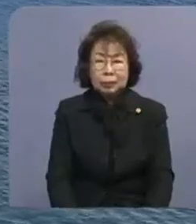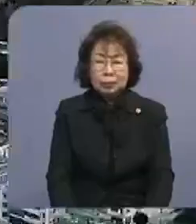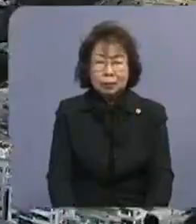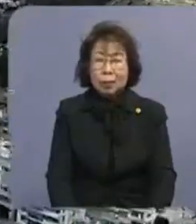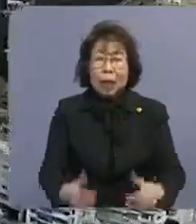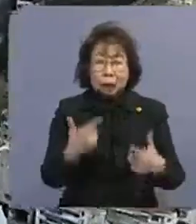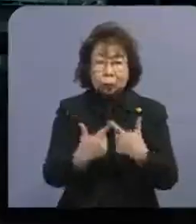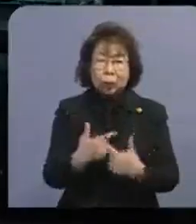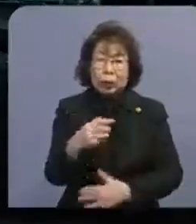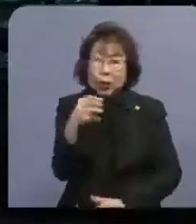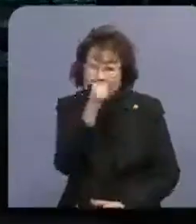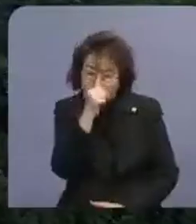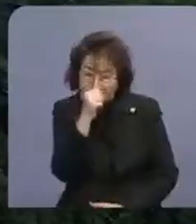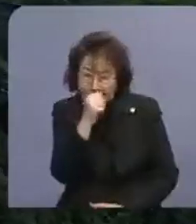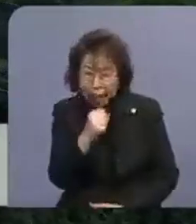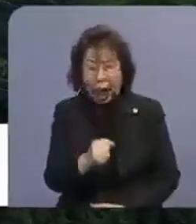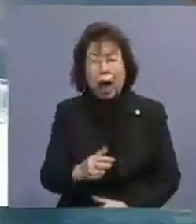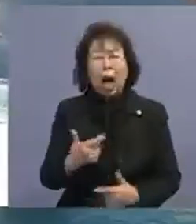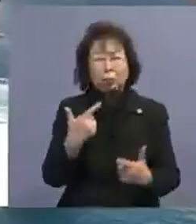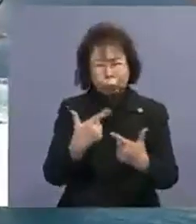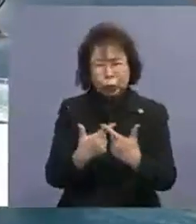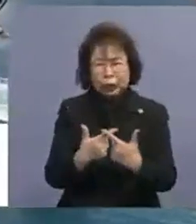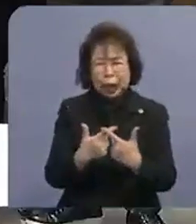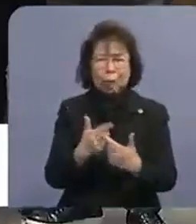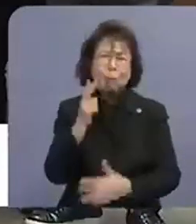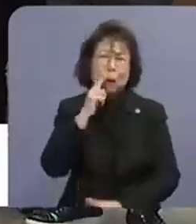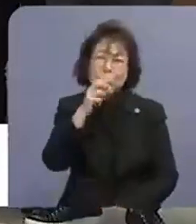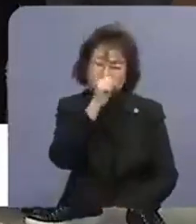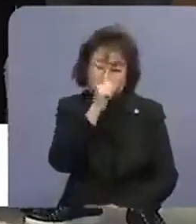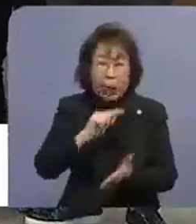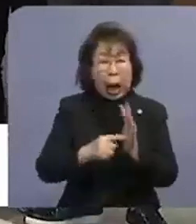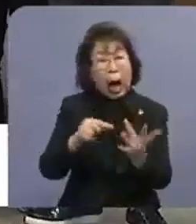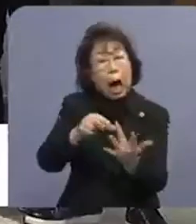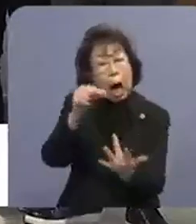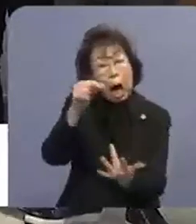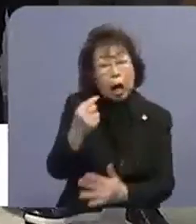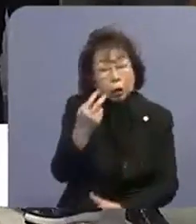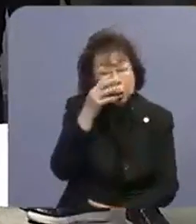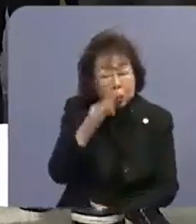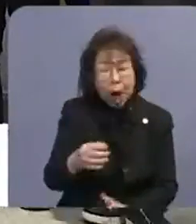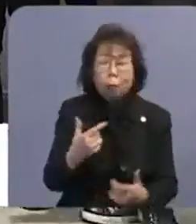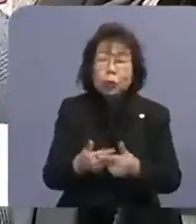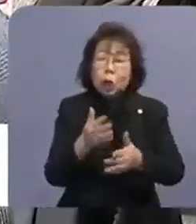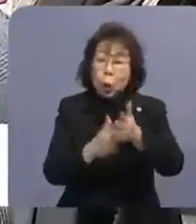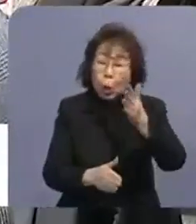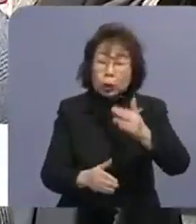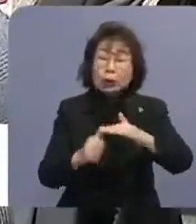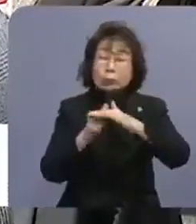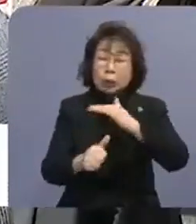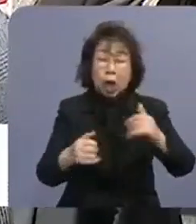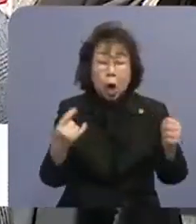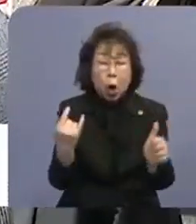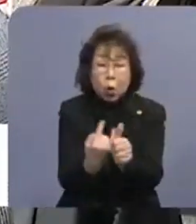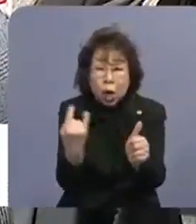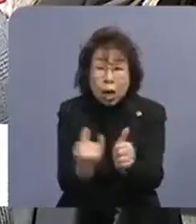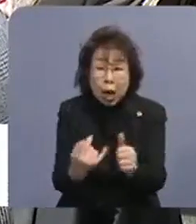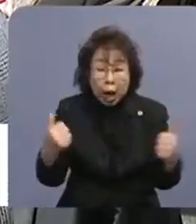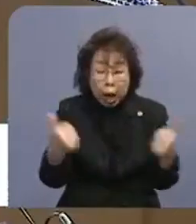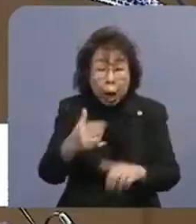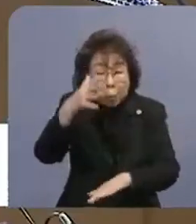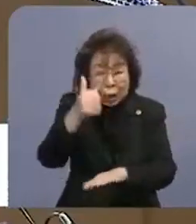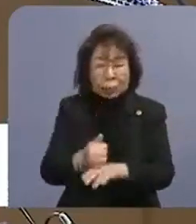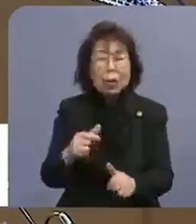부산이라 좋다 즉 부산 이지굿 시민 선호도 조사와 부산시 도시브랜드 위원회 등을 거쳐 최종